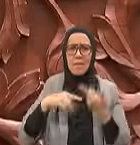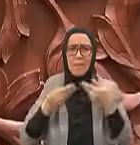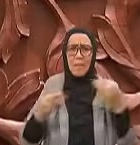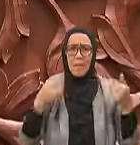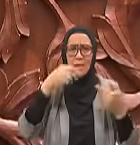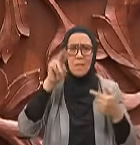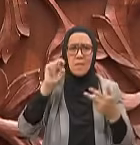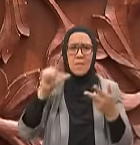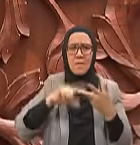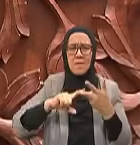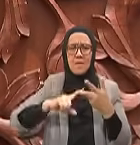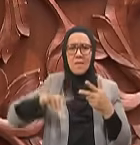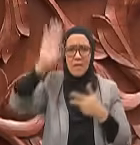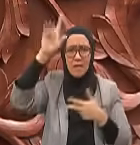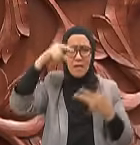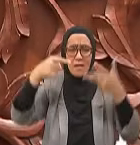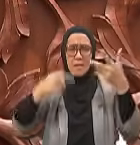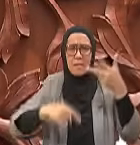siap